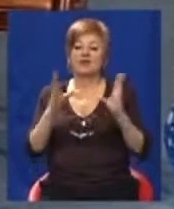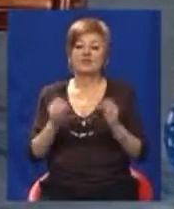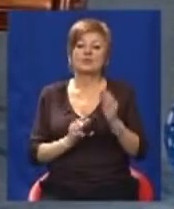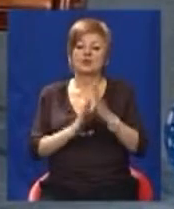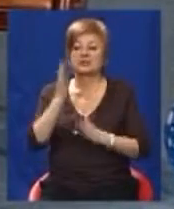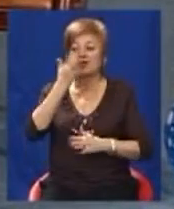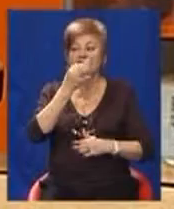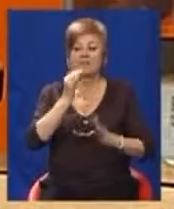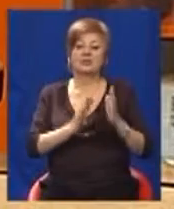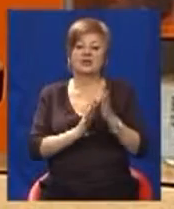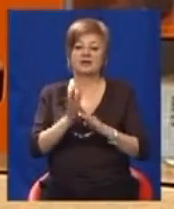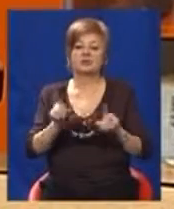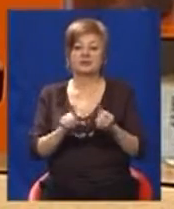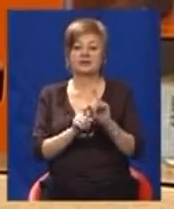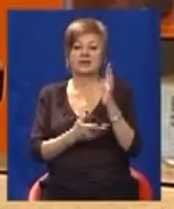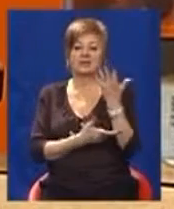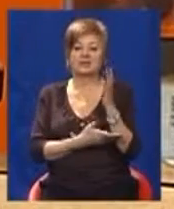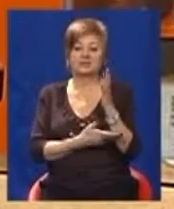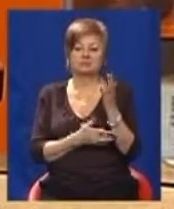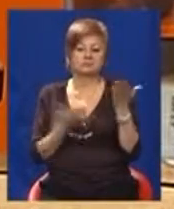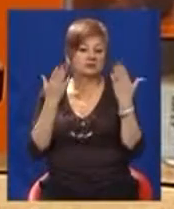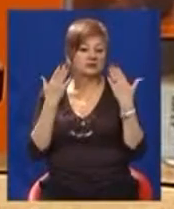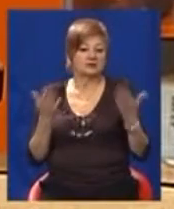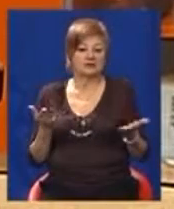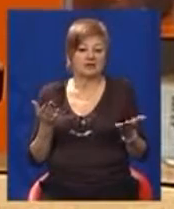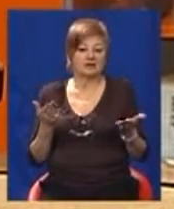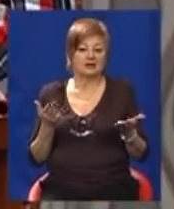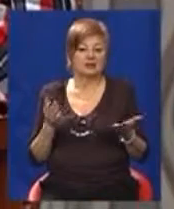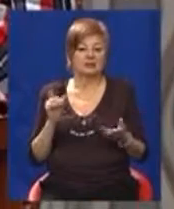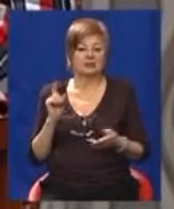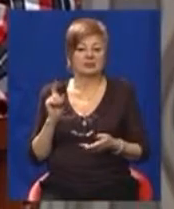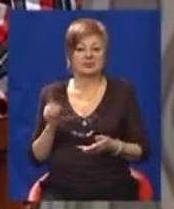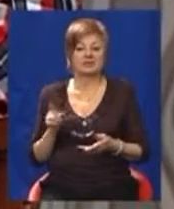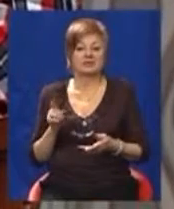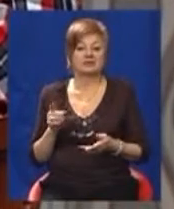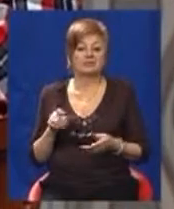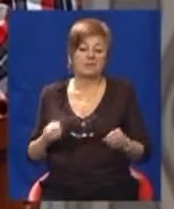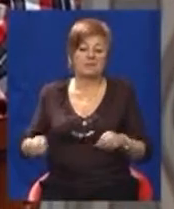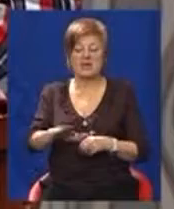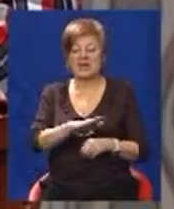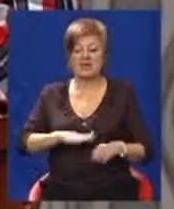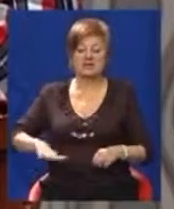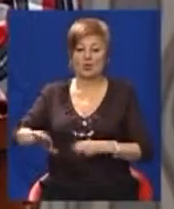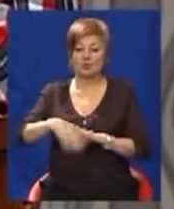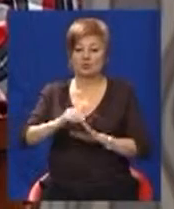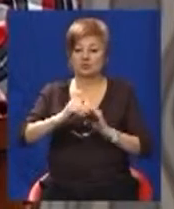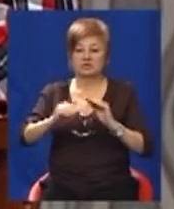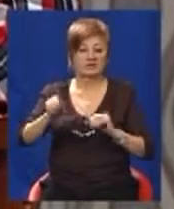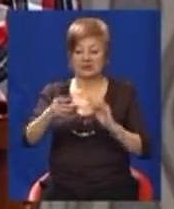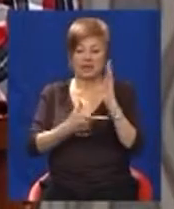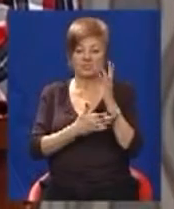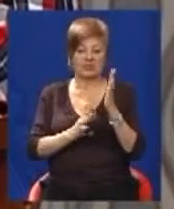В Африці ростуть такі дерева чи ні? Не знаю. Чи не ростуть? Чи там, напевно, піски, пустелі і такі дерева там